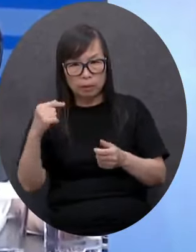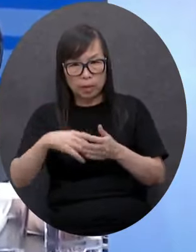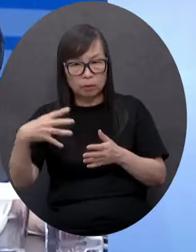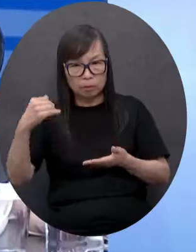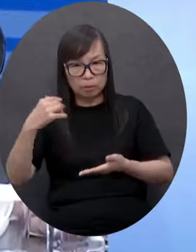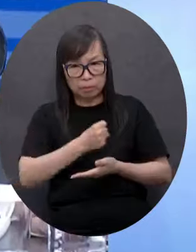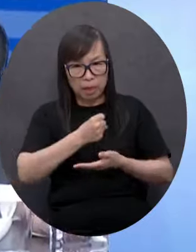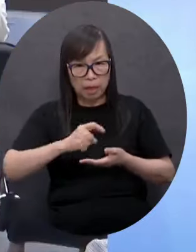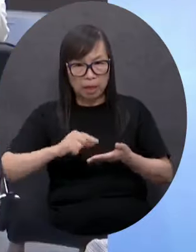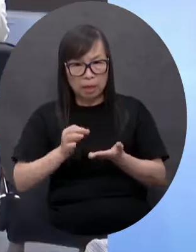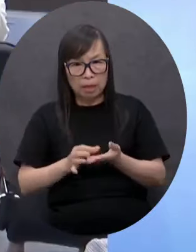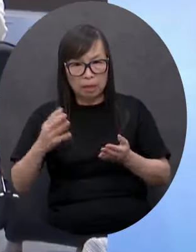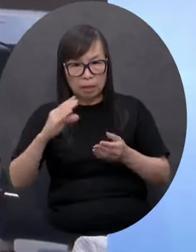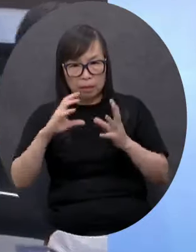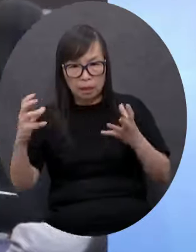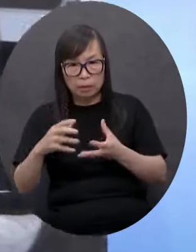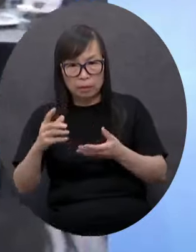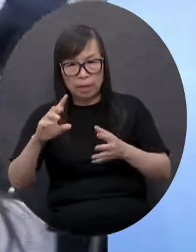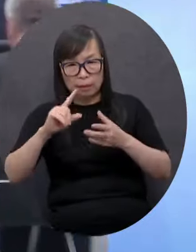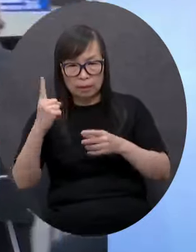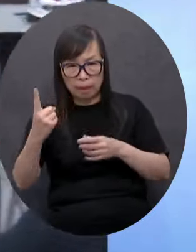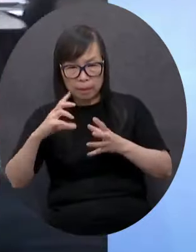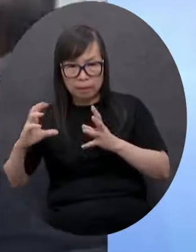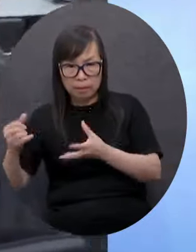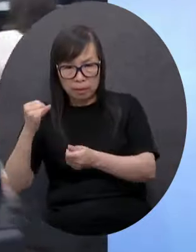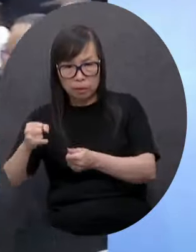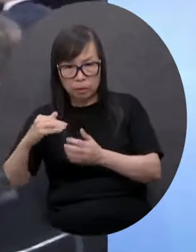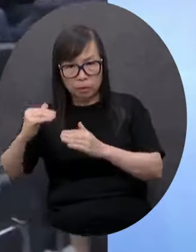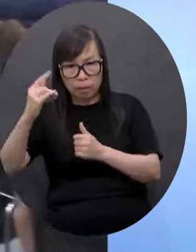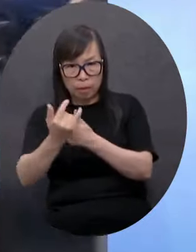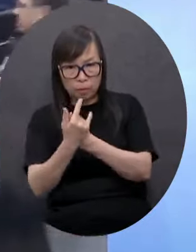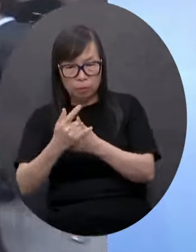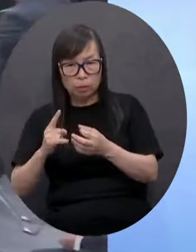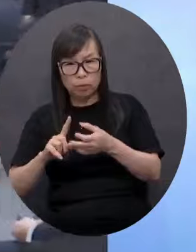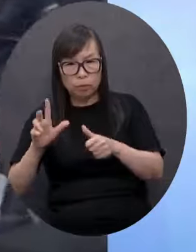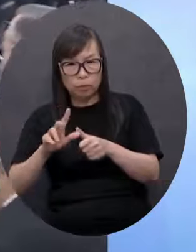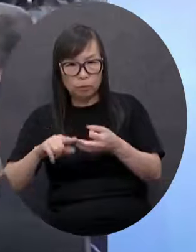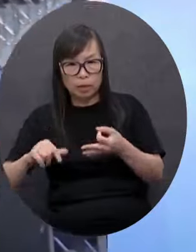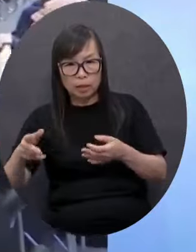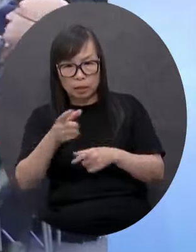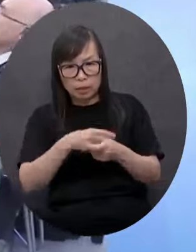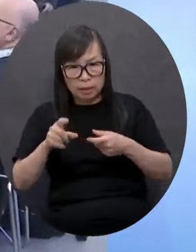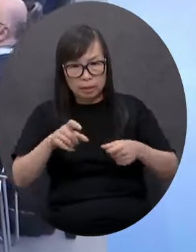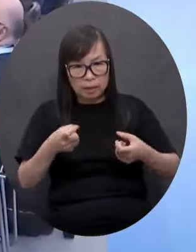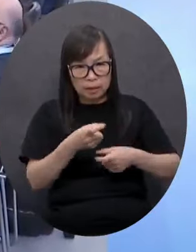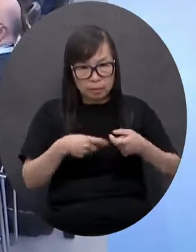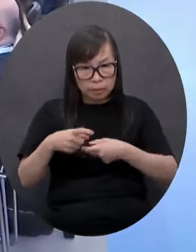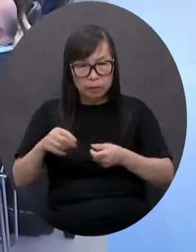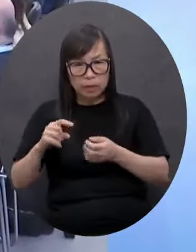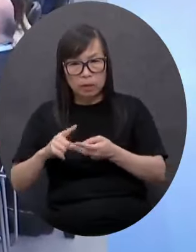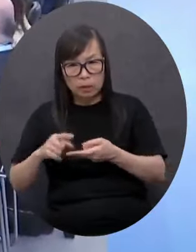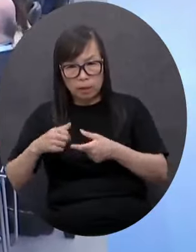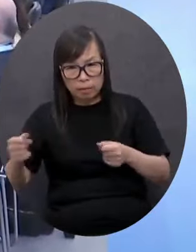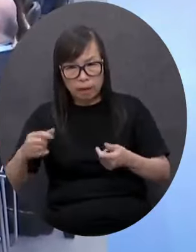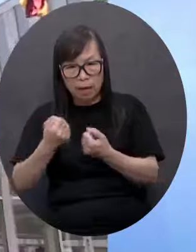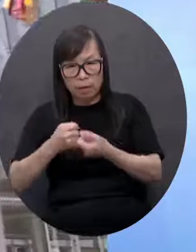位，纠集盟友，大搞单边制裁，高筑保护主义壁垒，将经济金融手段工具化、武